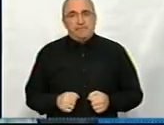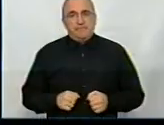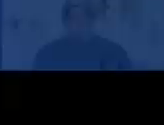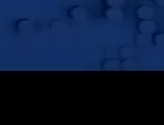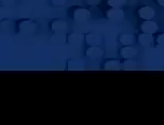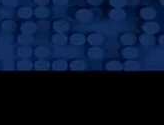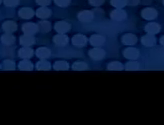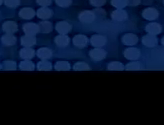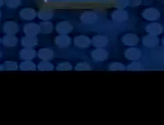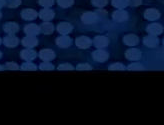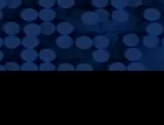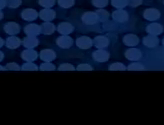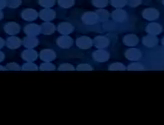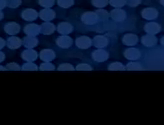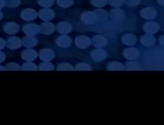Дякую.